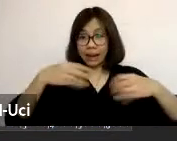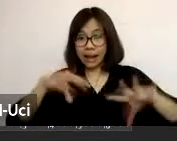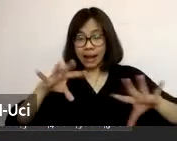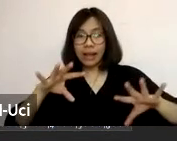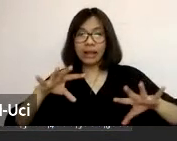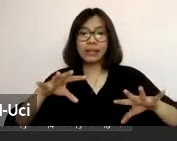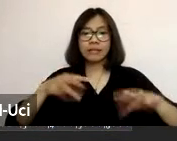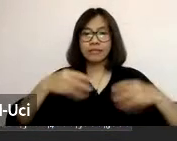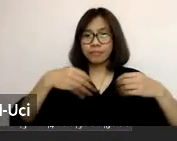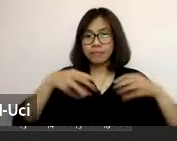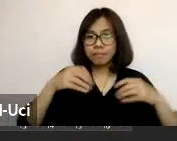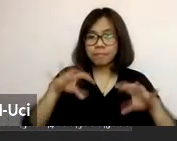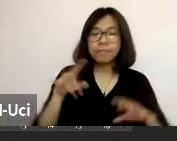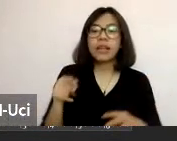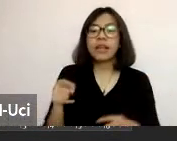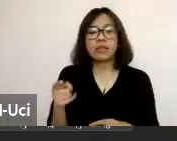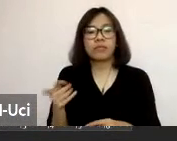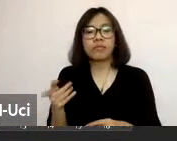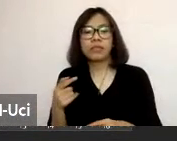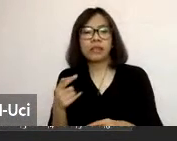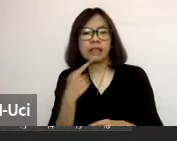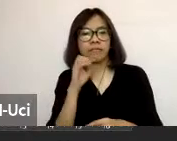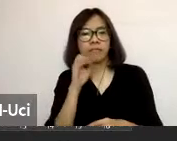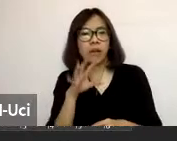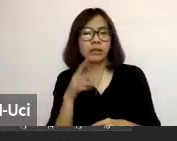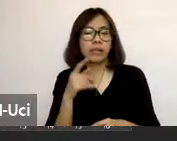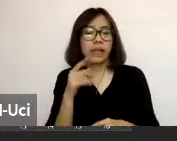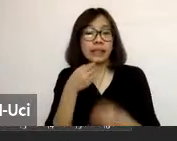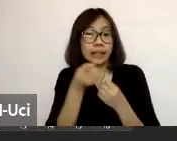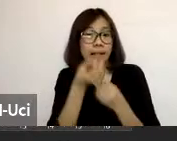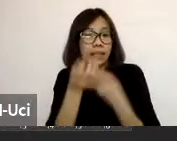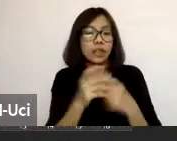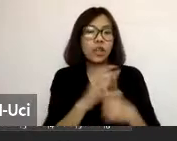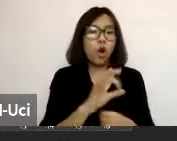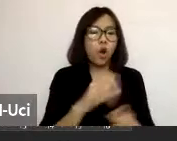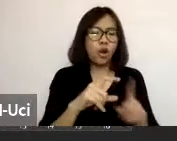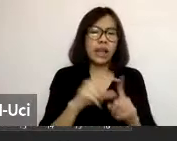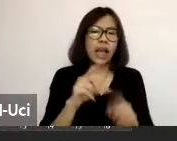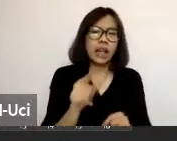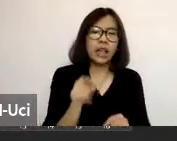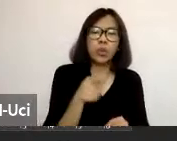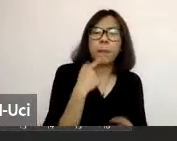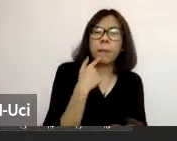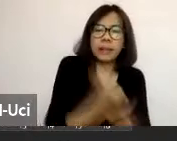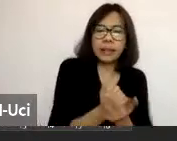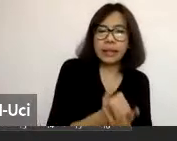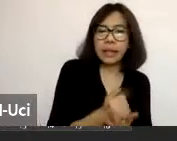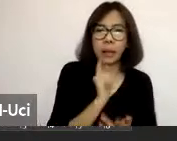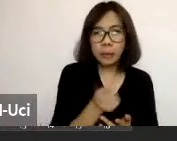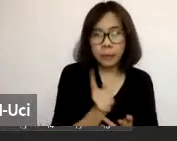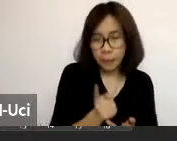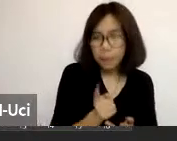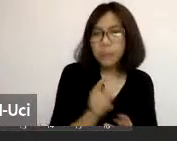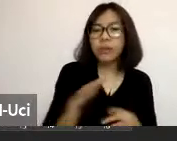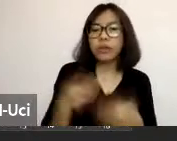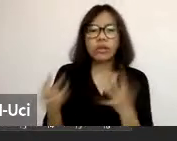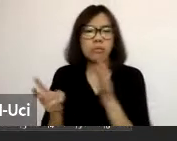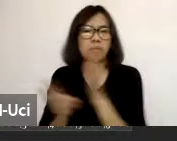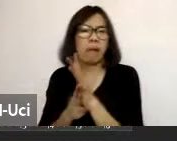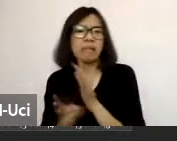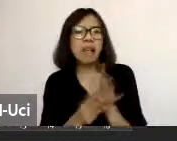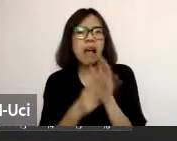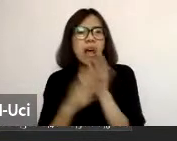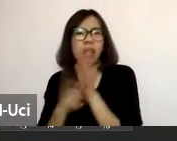akan menjelaskan Bagaimana pentingnya OTR dan permasalahan yang yang